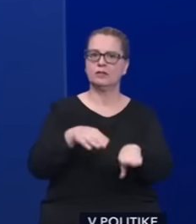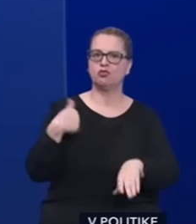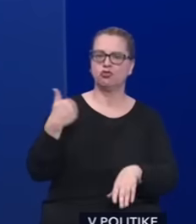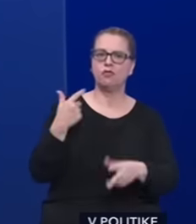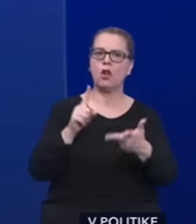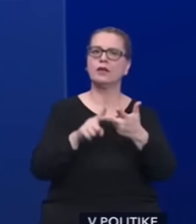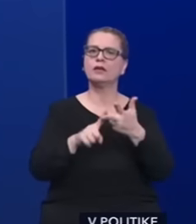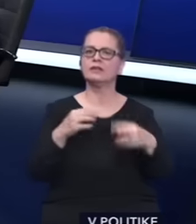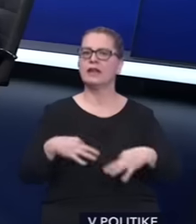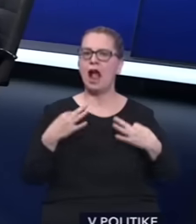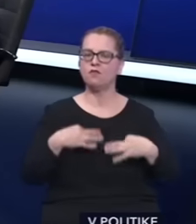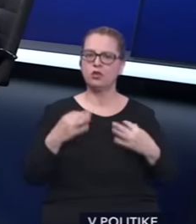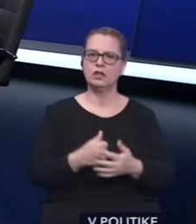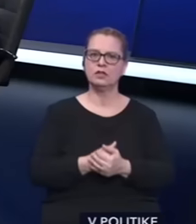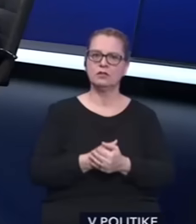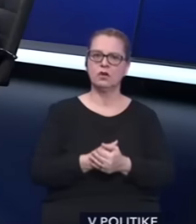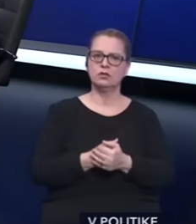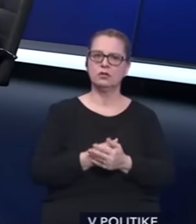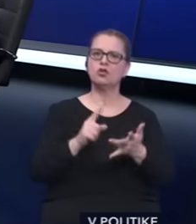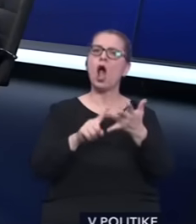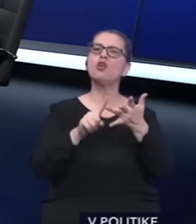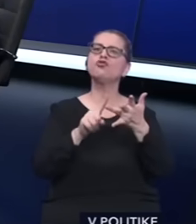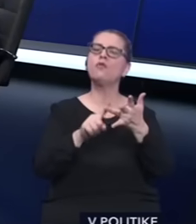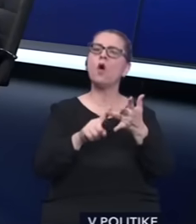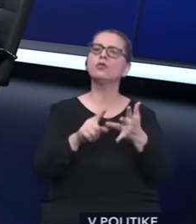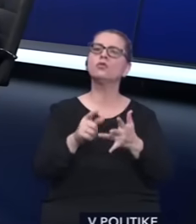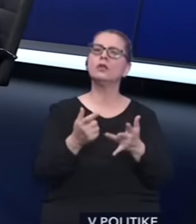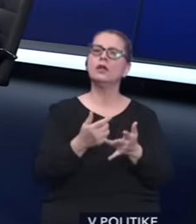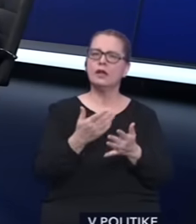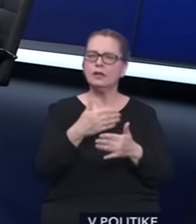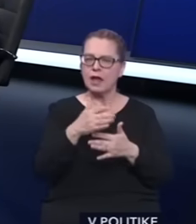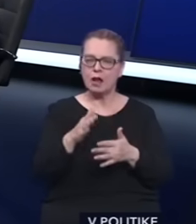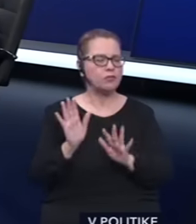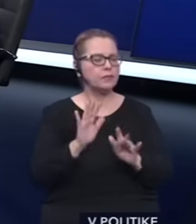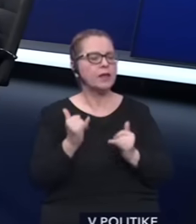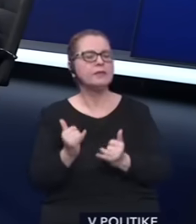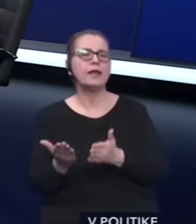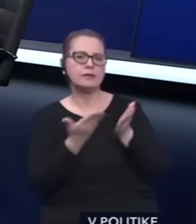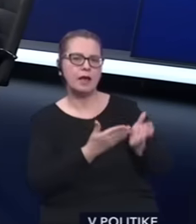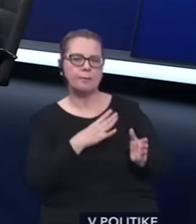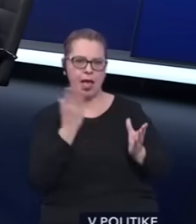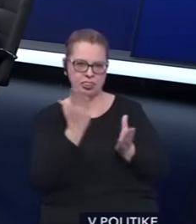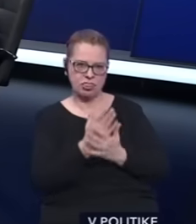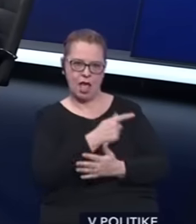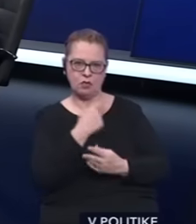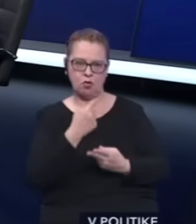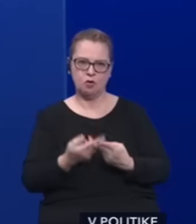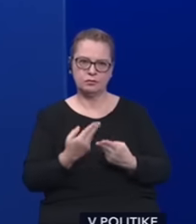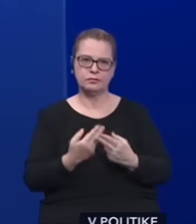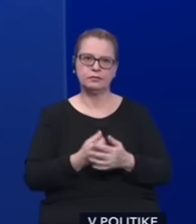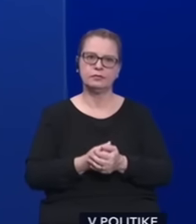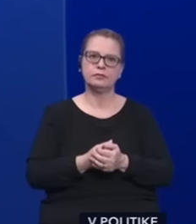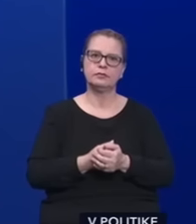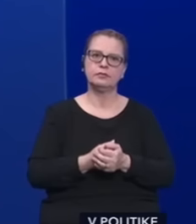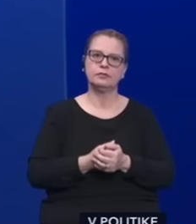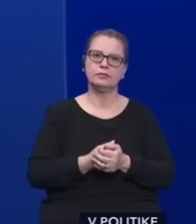ako trojku Už máme zdravotníctvo, ako štvorku, máme spravodlivosť. Takže Danka. Toto je dôležité si pozerať v rámci jednotlivých programov a